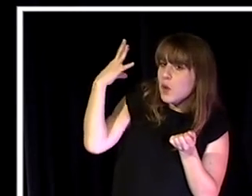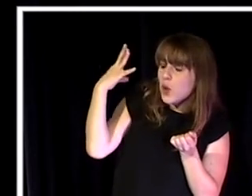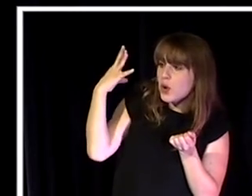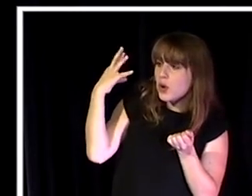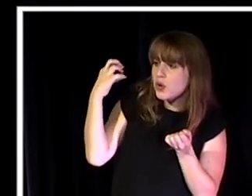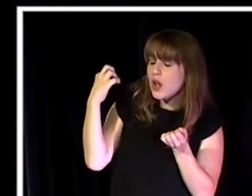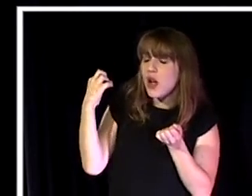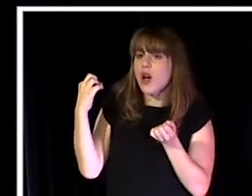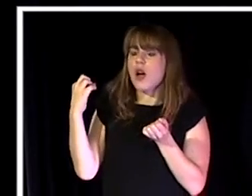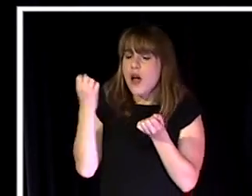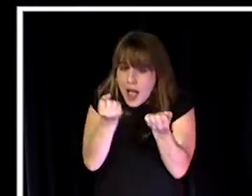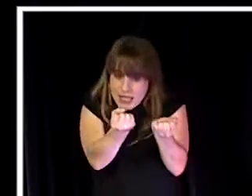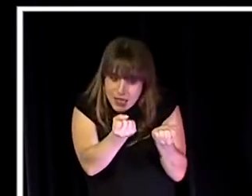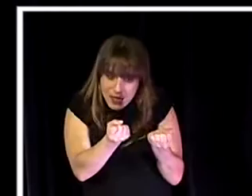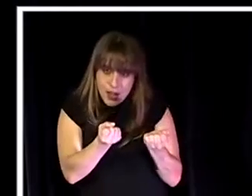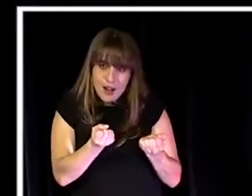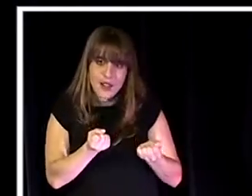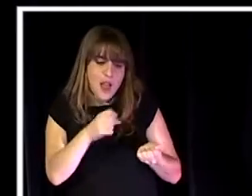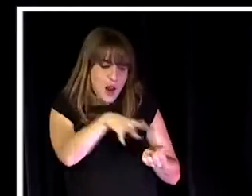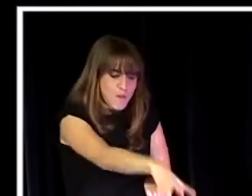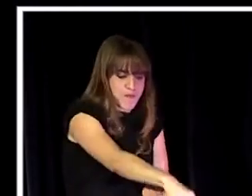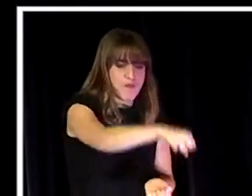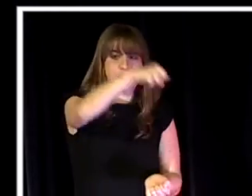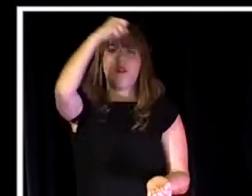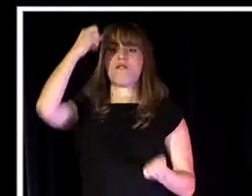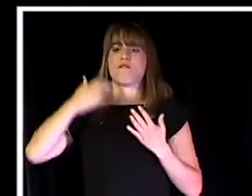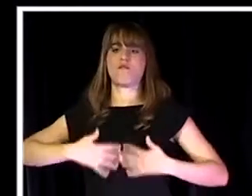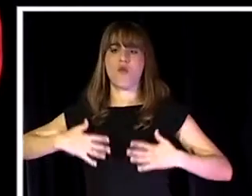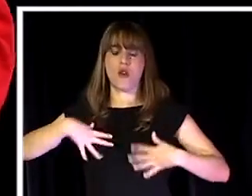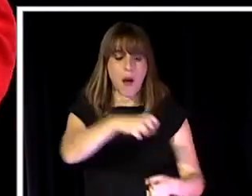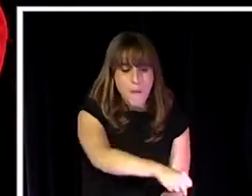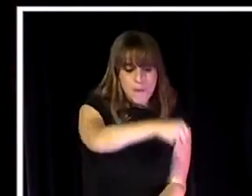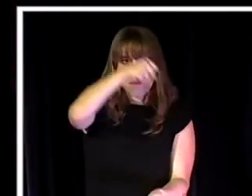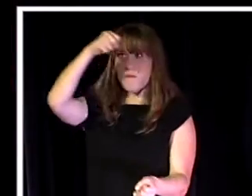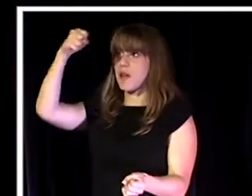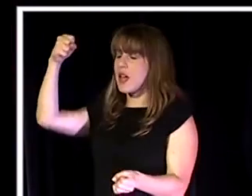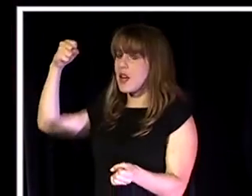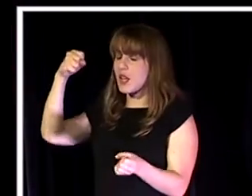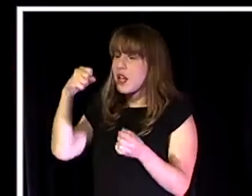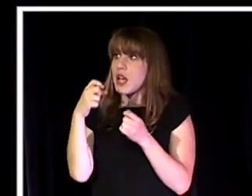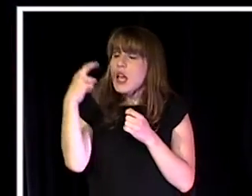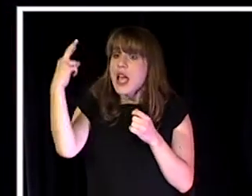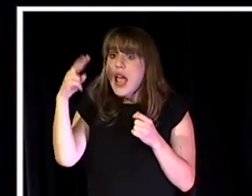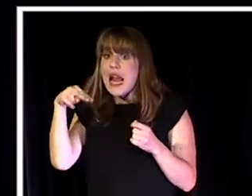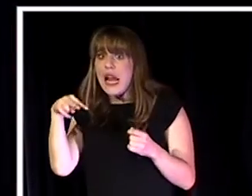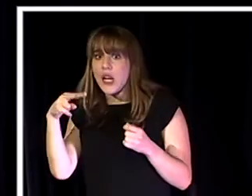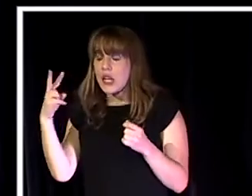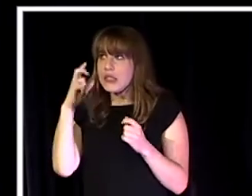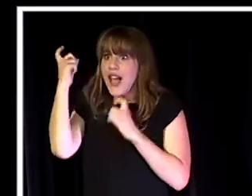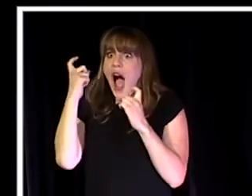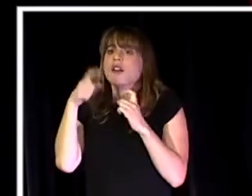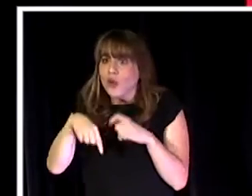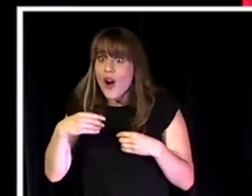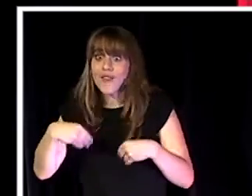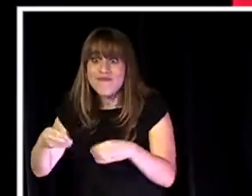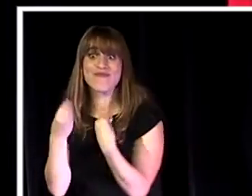το είχε ανοίξει και τραβάει το λευκό φόρεμα. Το παίρνει και εκεί που το λινάρι σκεφτόταν, «Να, τώρα θα το δώσει